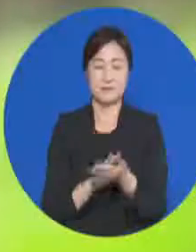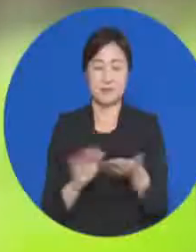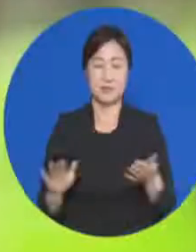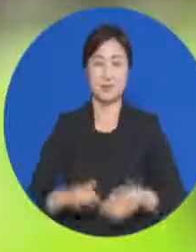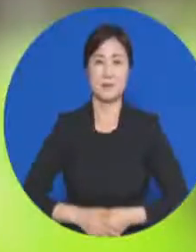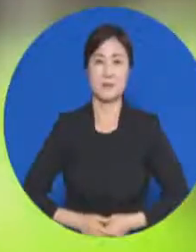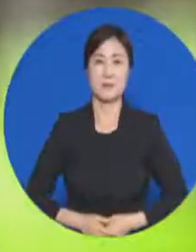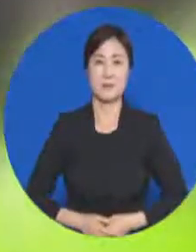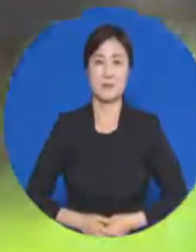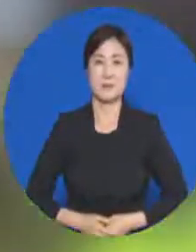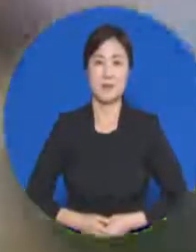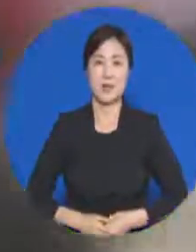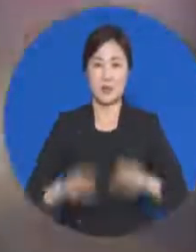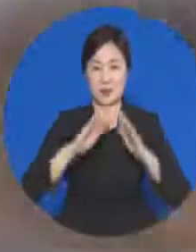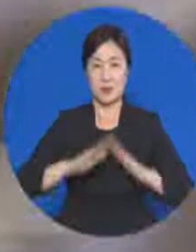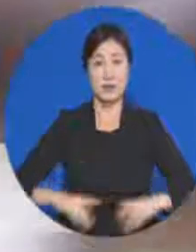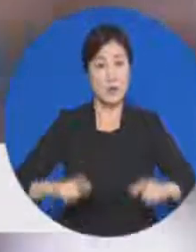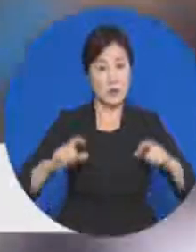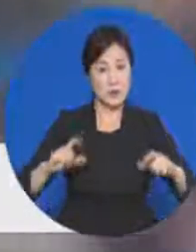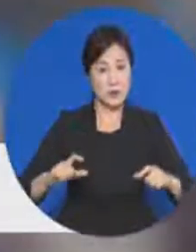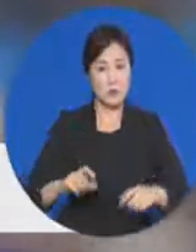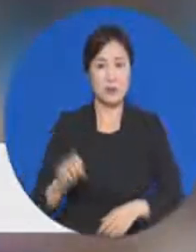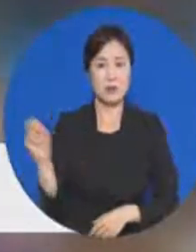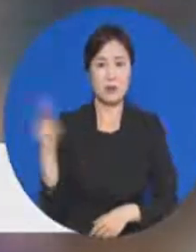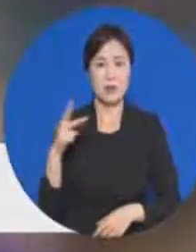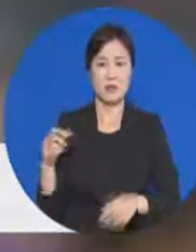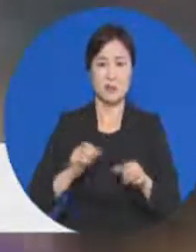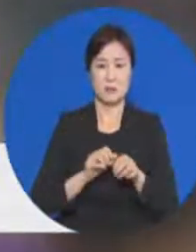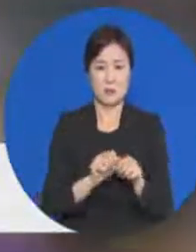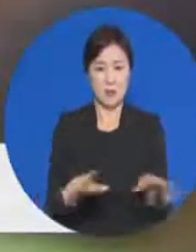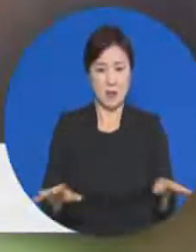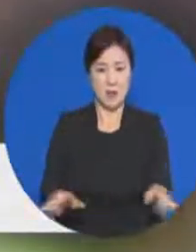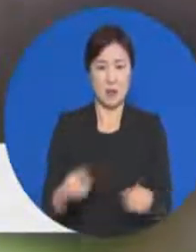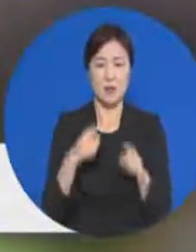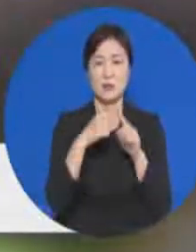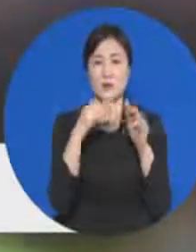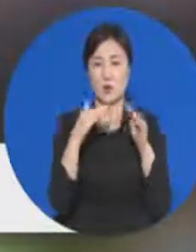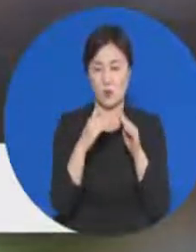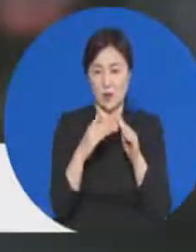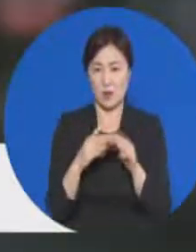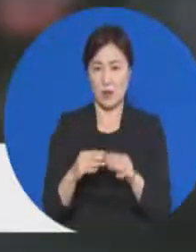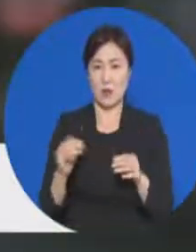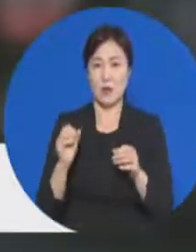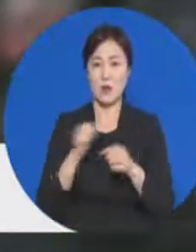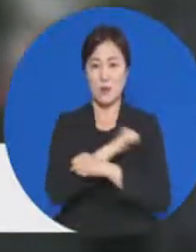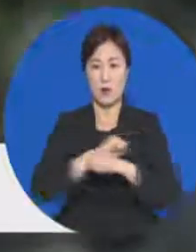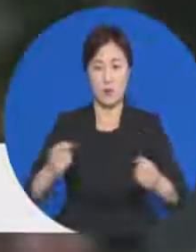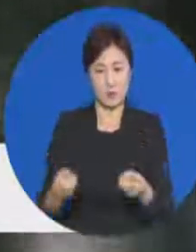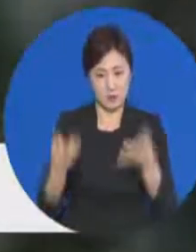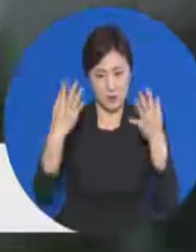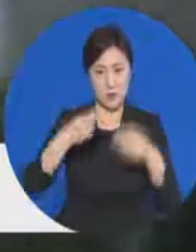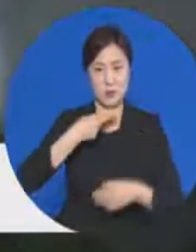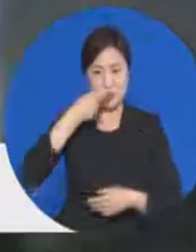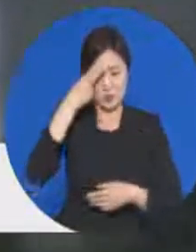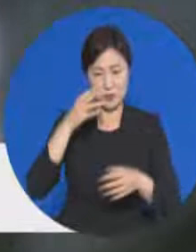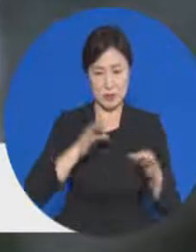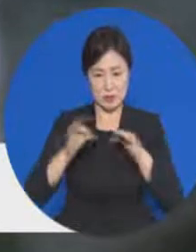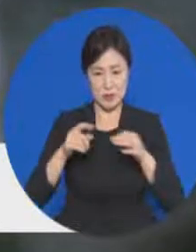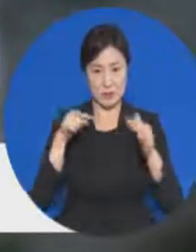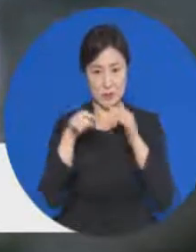노력을. 전라남도는 재확산이 시작된 수도권 교회와 광복절 집회, 광주 유흥주점